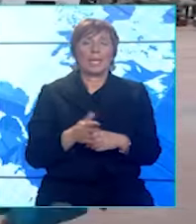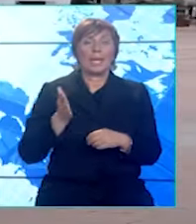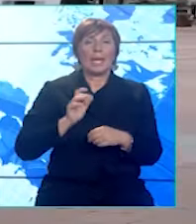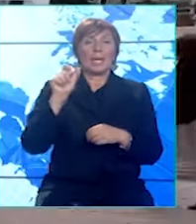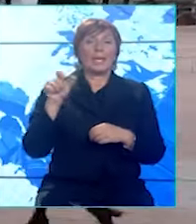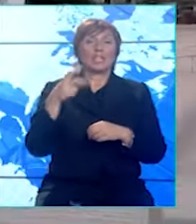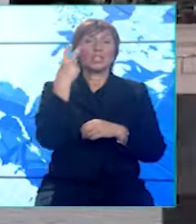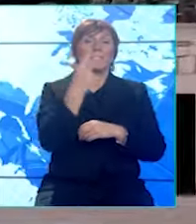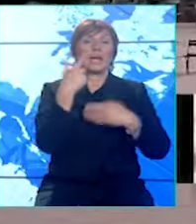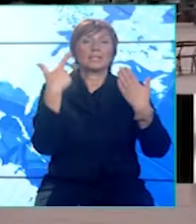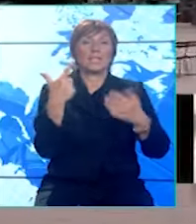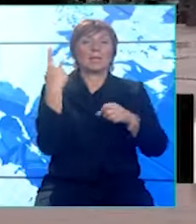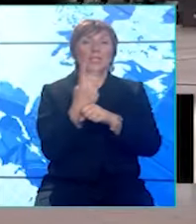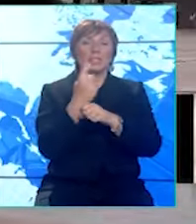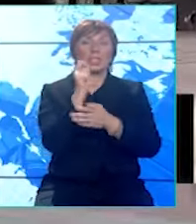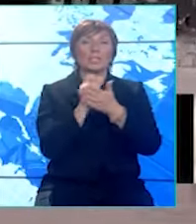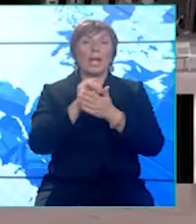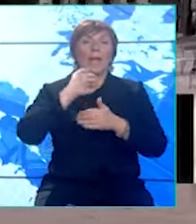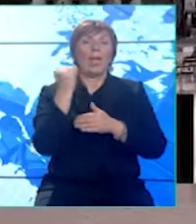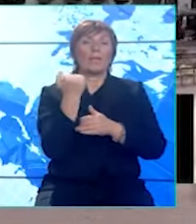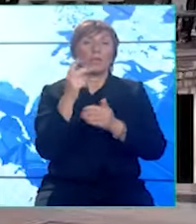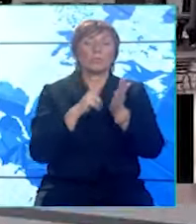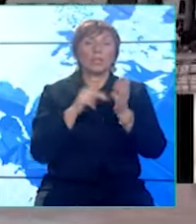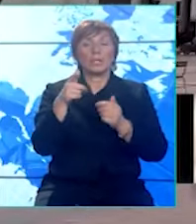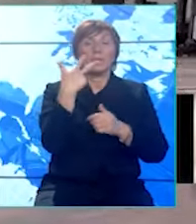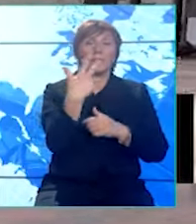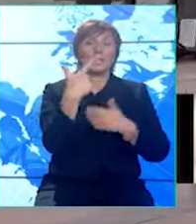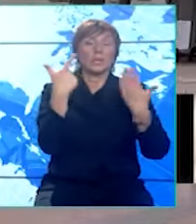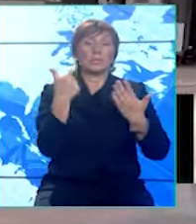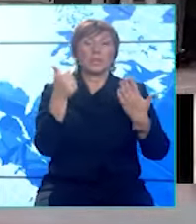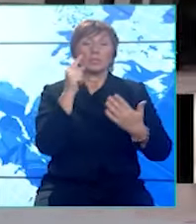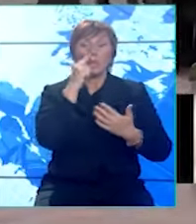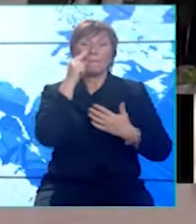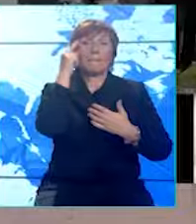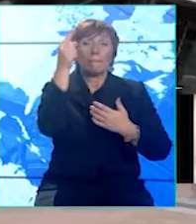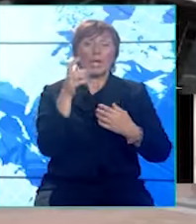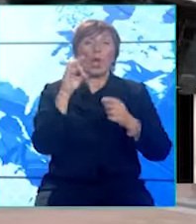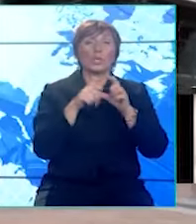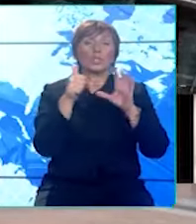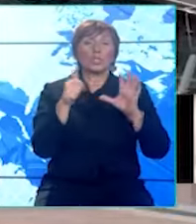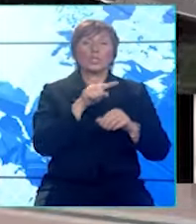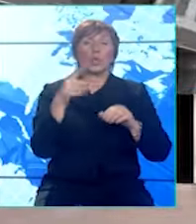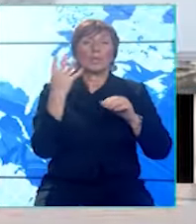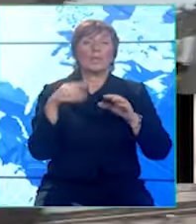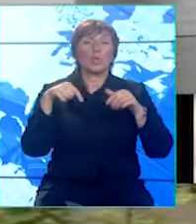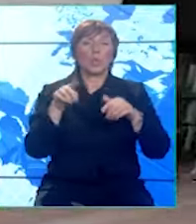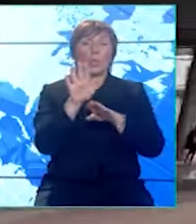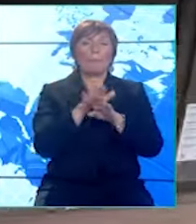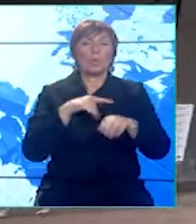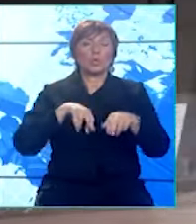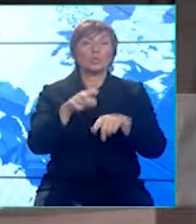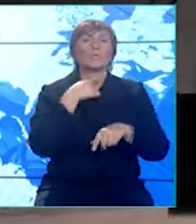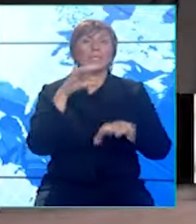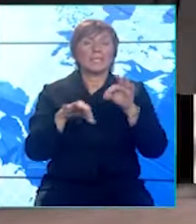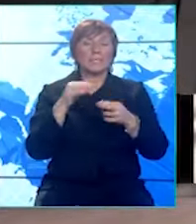Građani 27 zemalja članica Evropske unije, njih oko 376 miliona od 6. do 9. juna izlaze na izbore. Glasaju